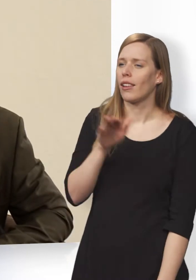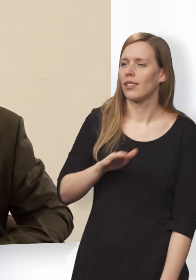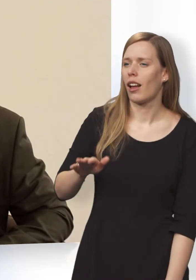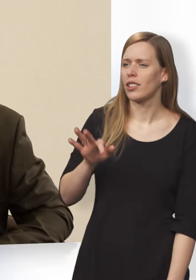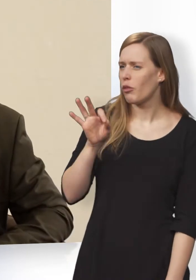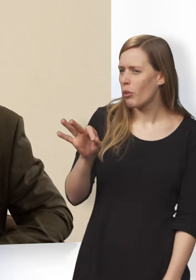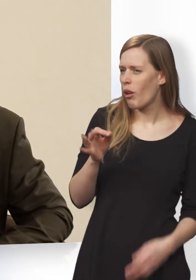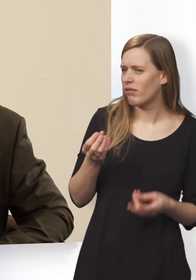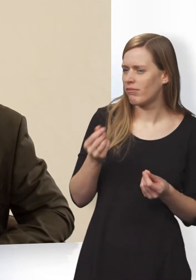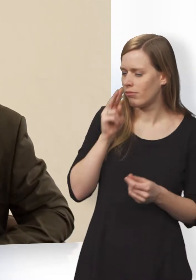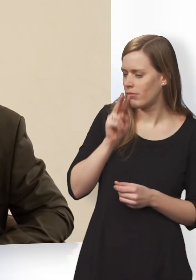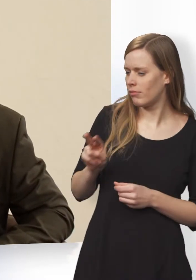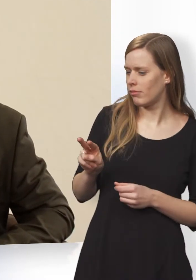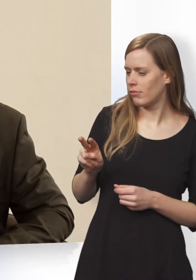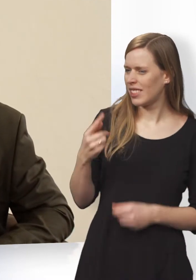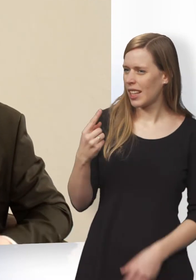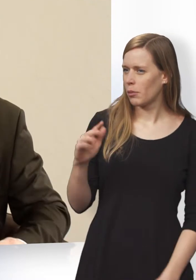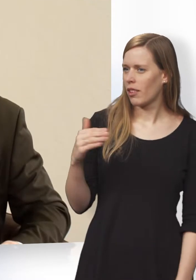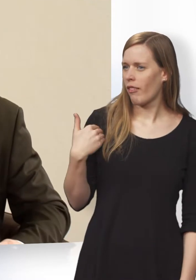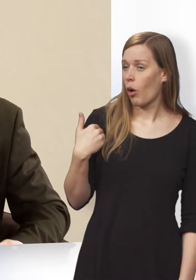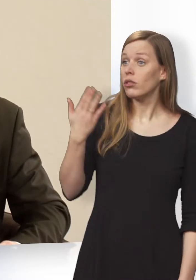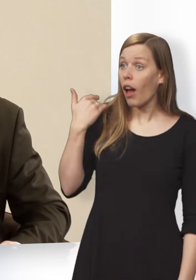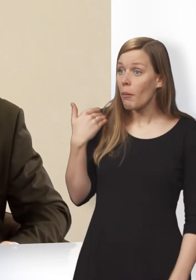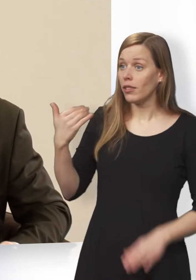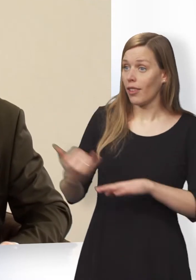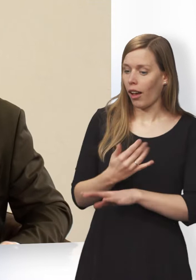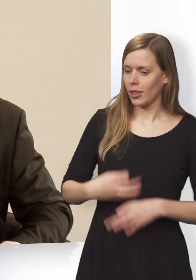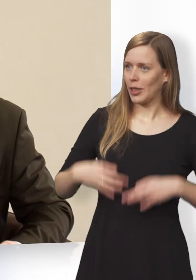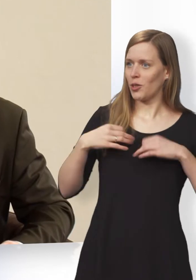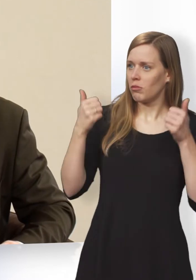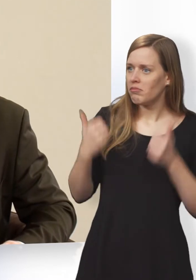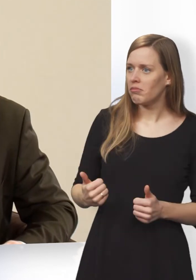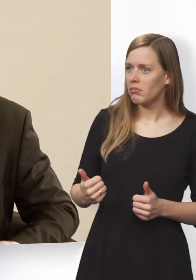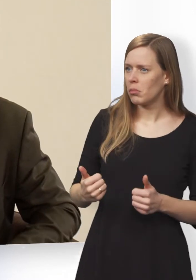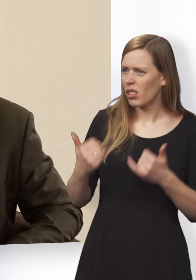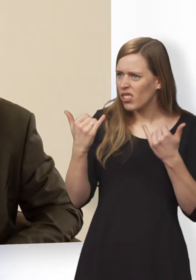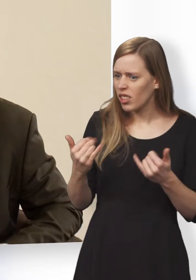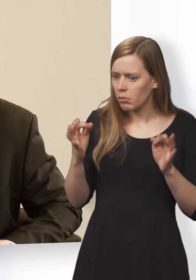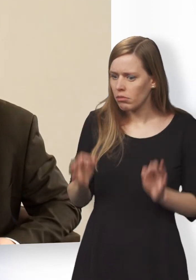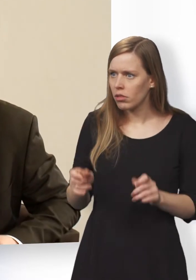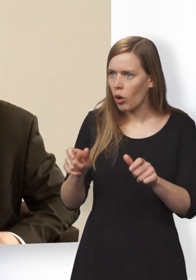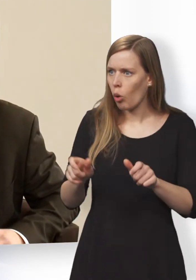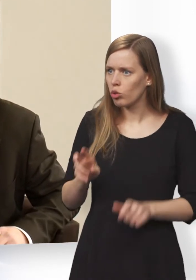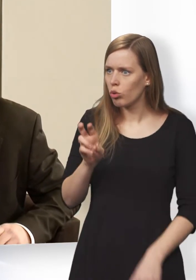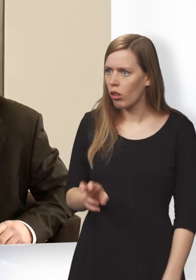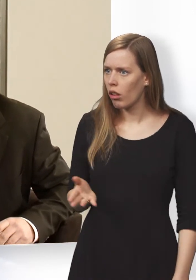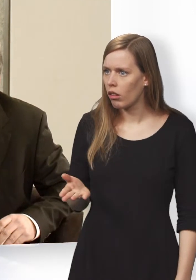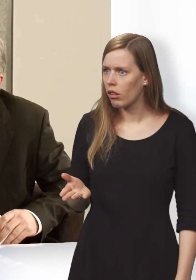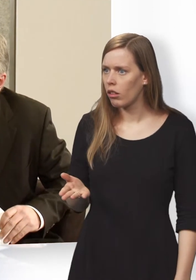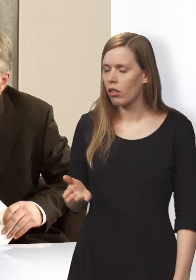für ein gefühl die eigene frau damals kerngesund geheiratet und jetzt im rollstuhl sitzend